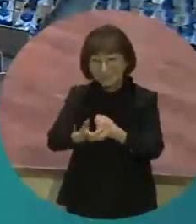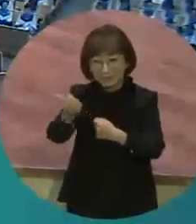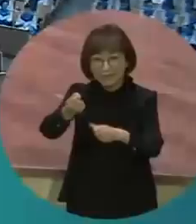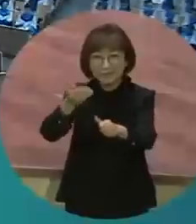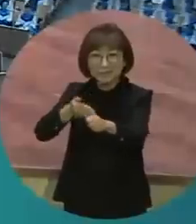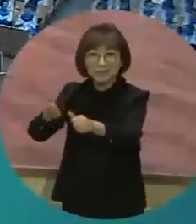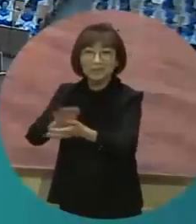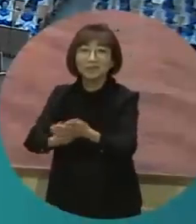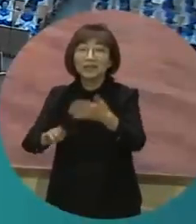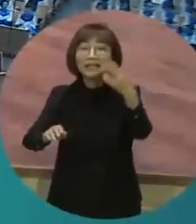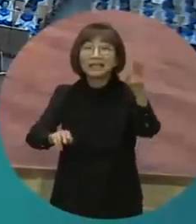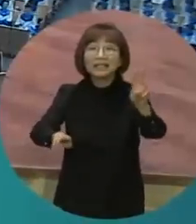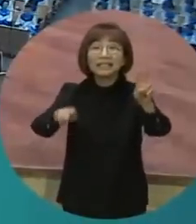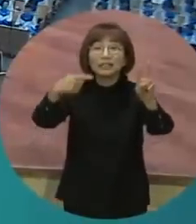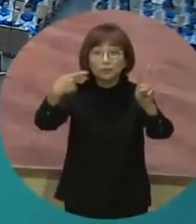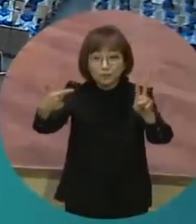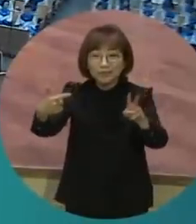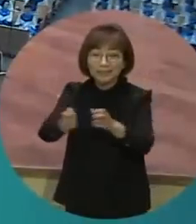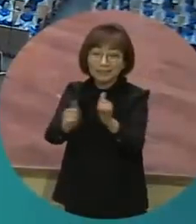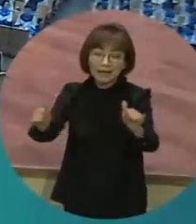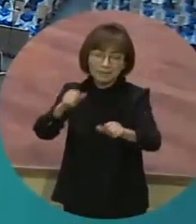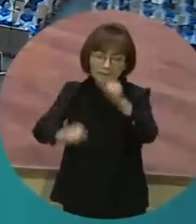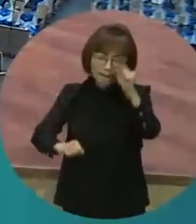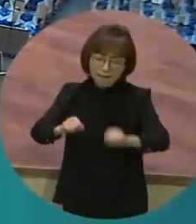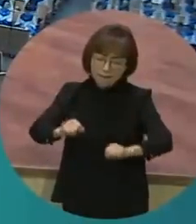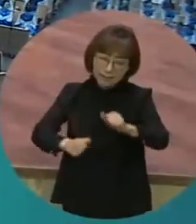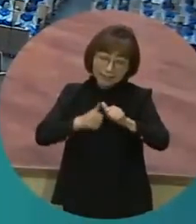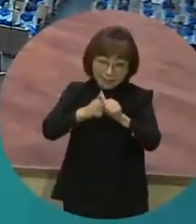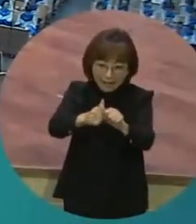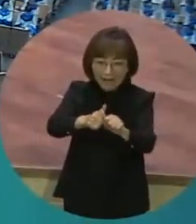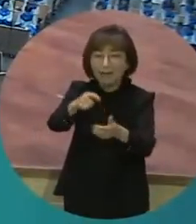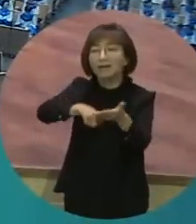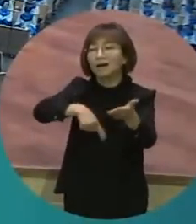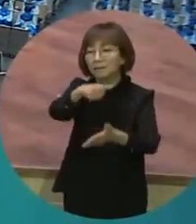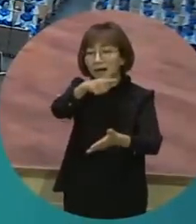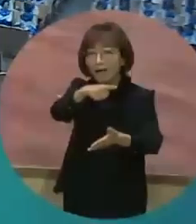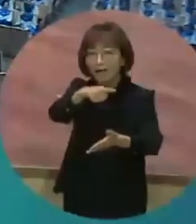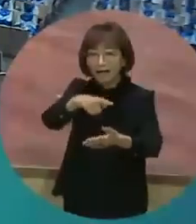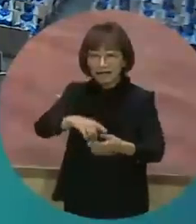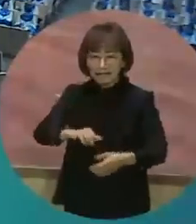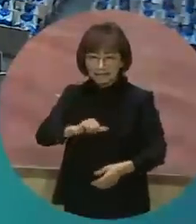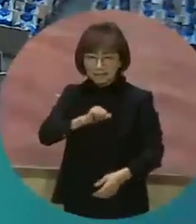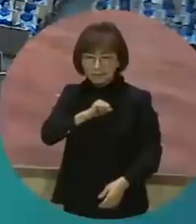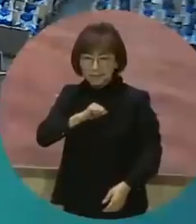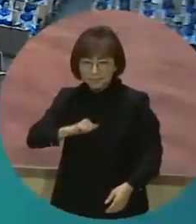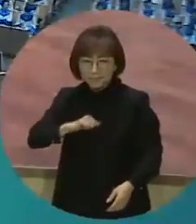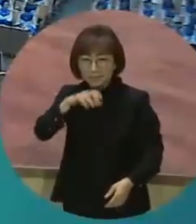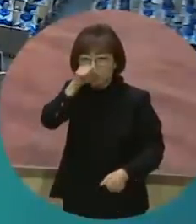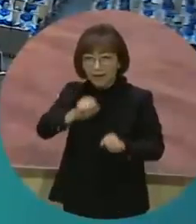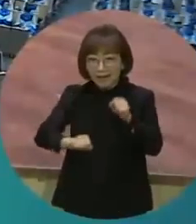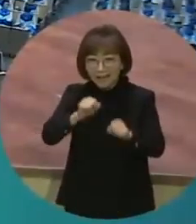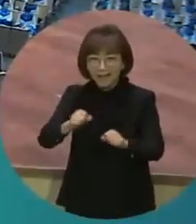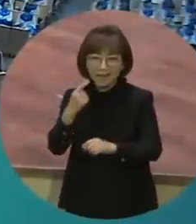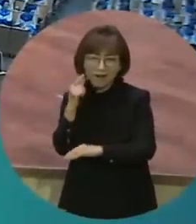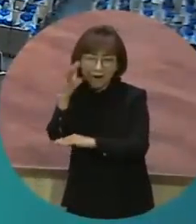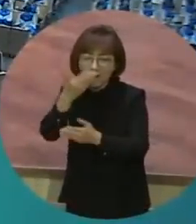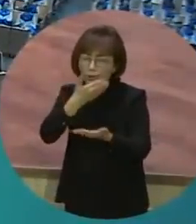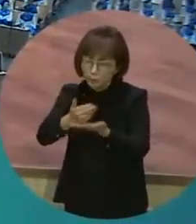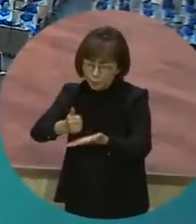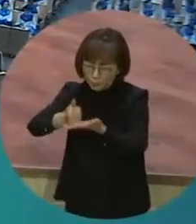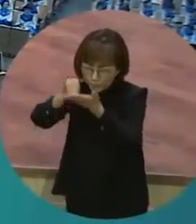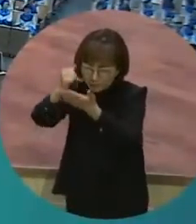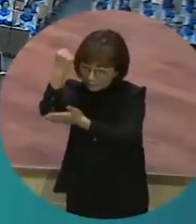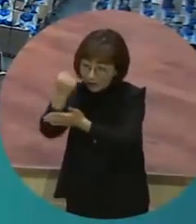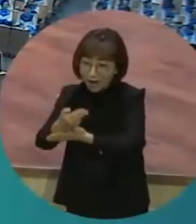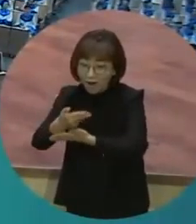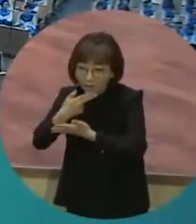하나님께서 각 사람에게 그 행한 대로 보응하시되 참고 선을 행하여 영광과 존귀와 석지 아니함을 구하는